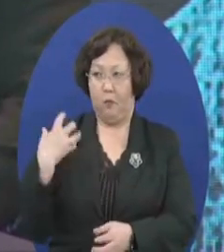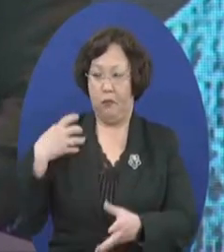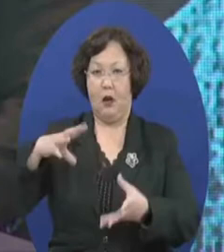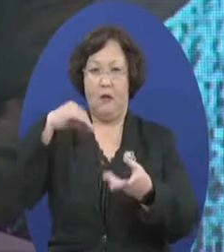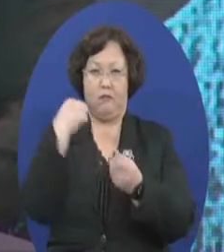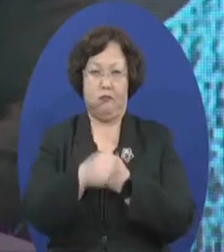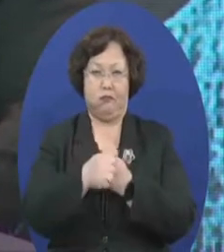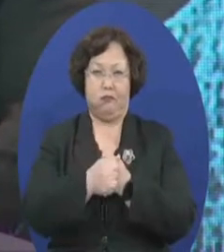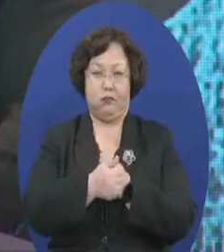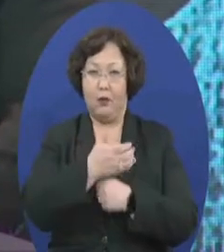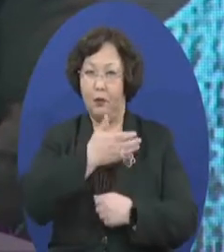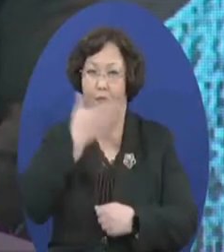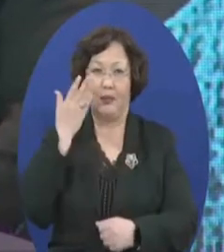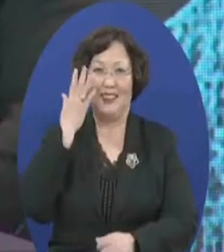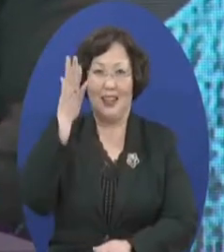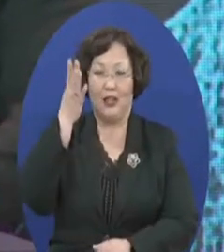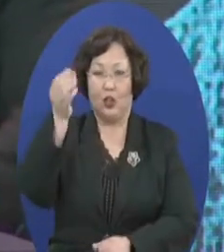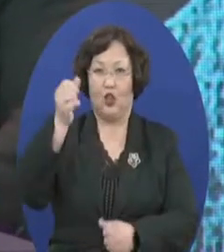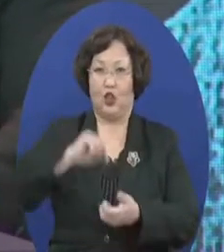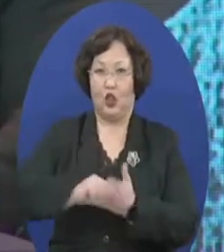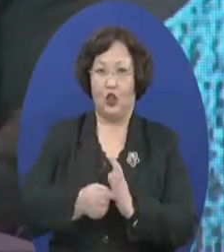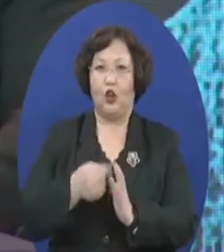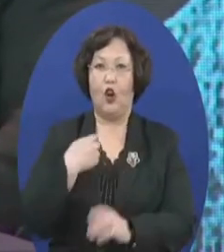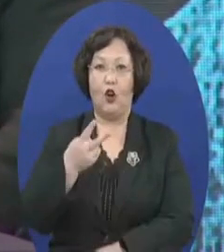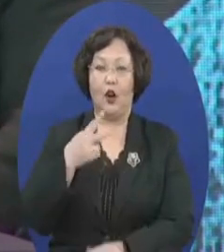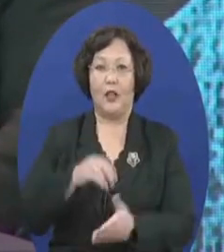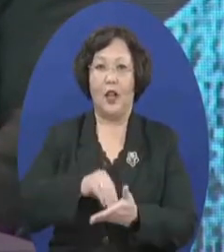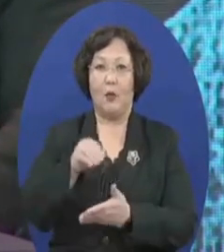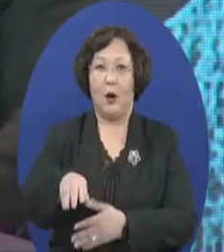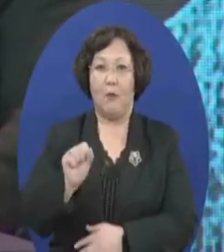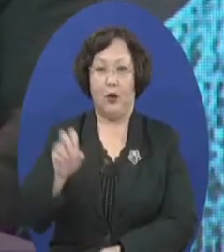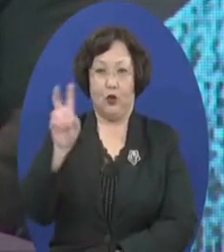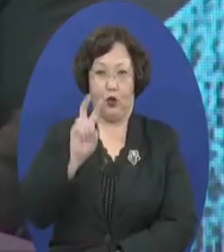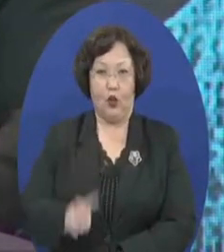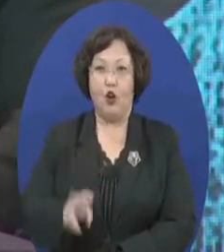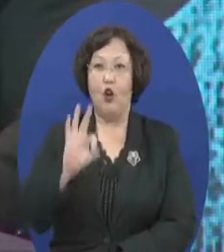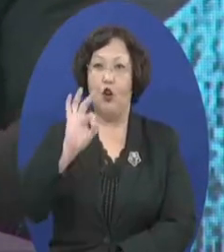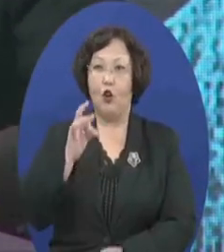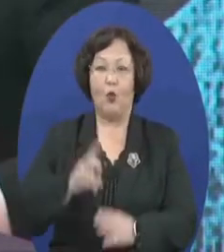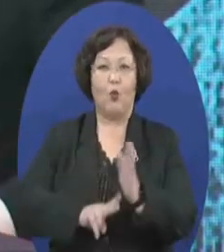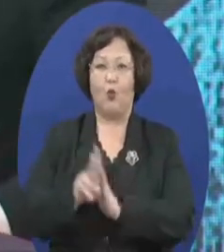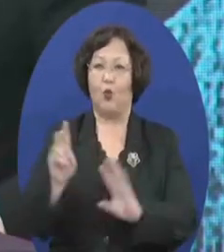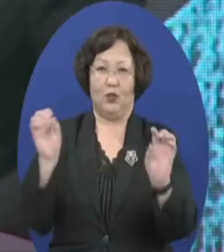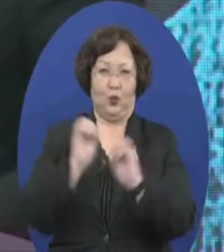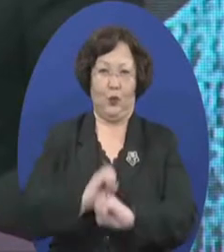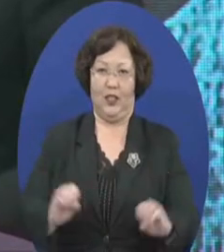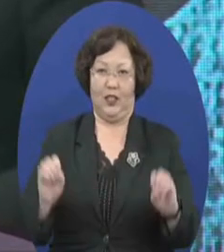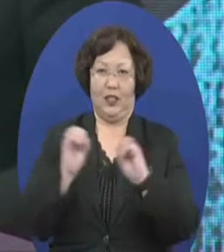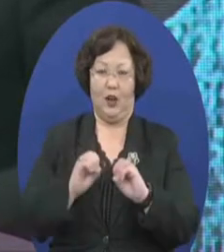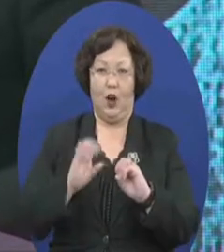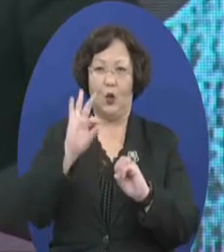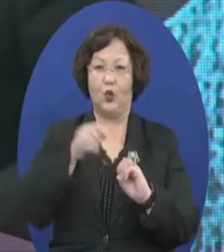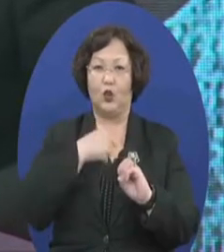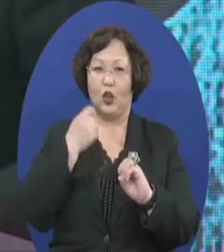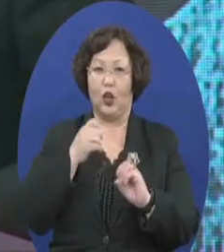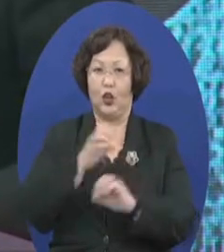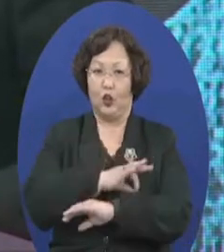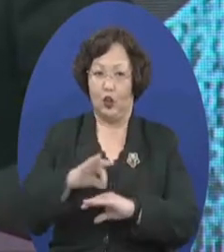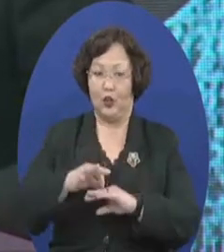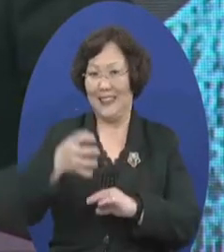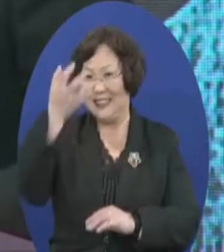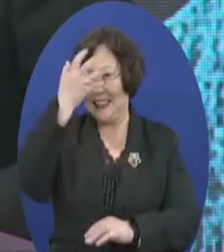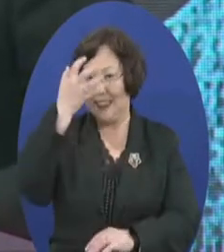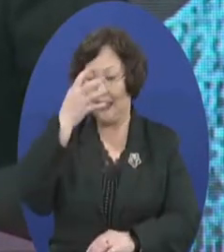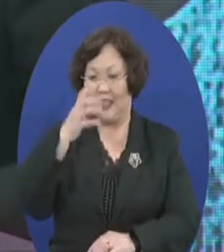барагдуулж ирээдүйд тооцогдох 22 тэрбум ам.долларын өр үүсэхгүй болсноор оюут толгой төслийн